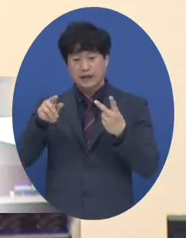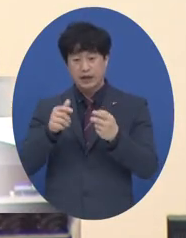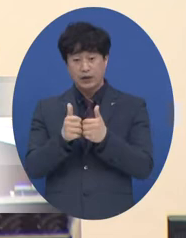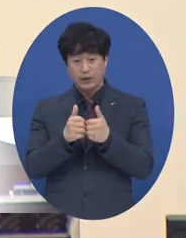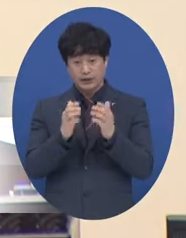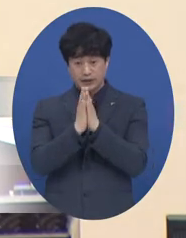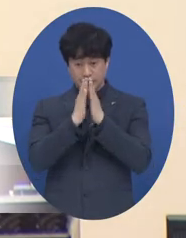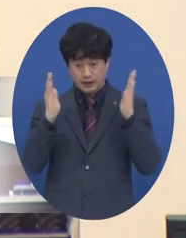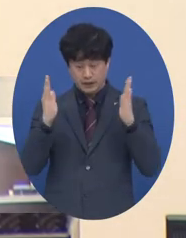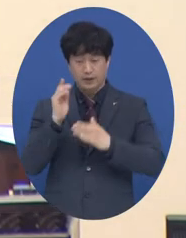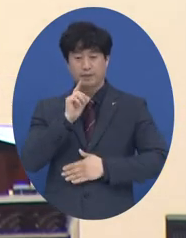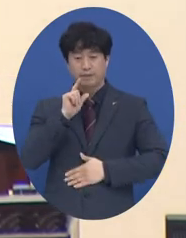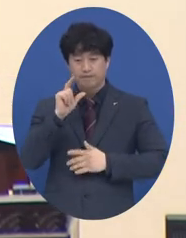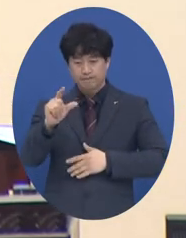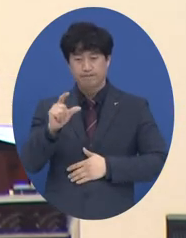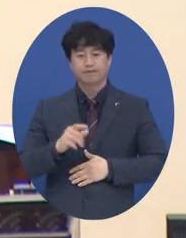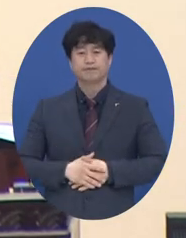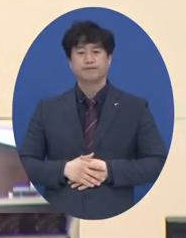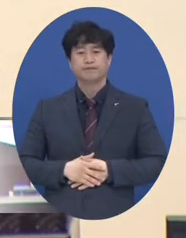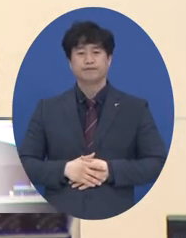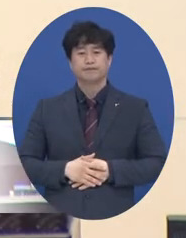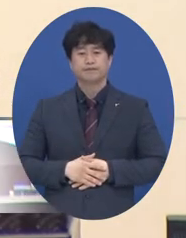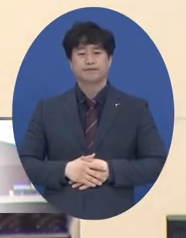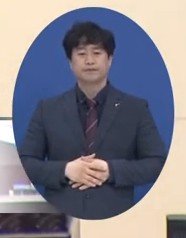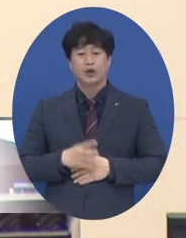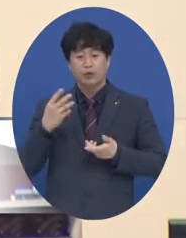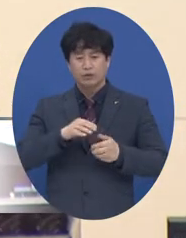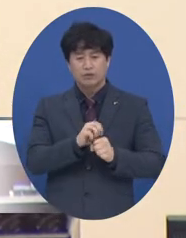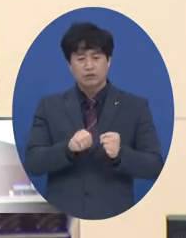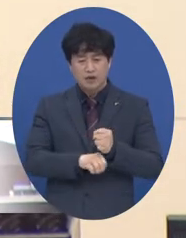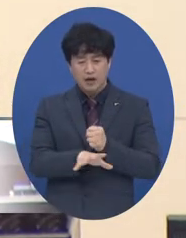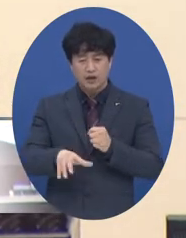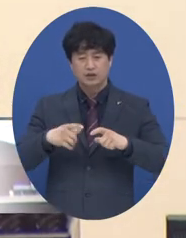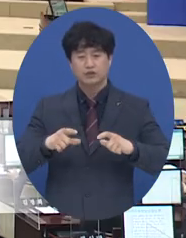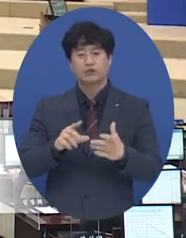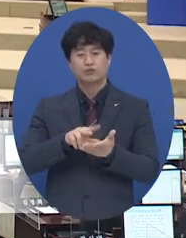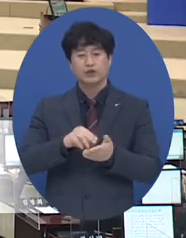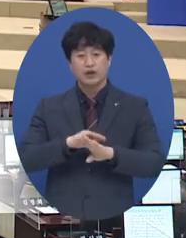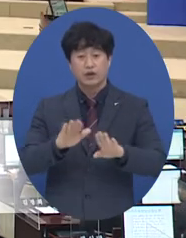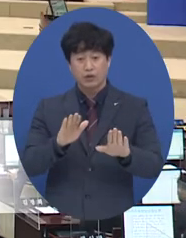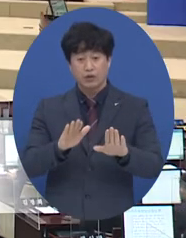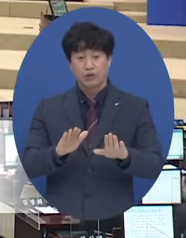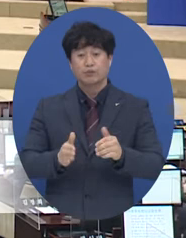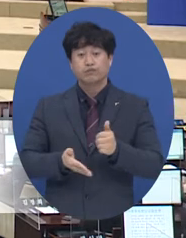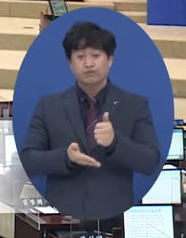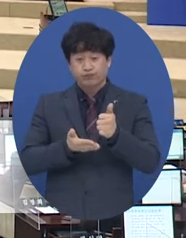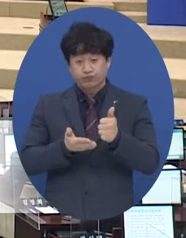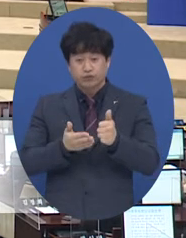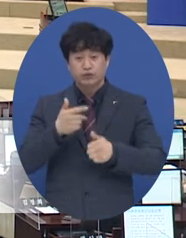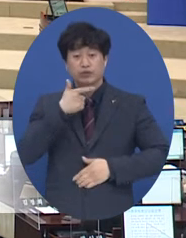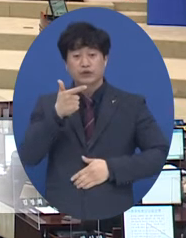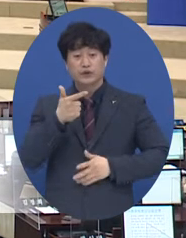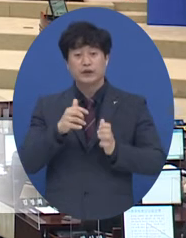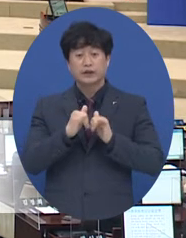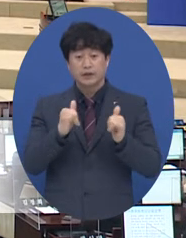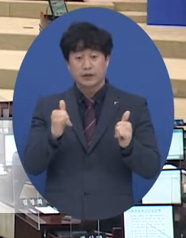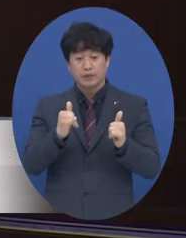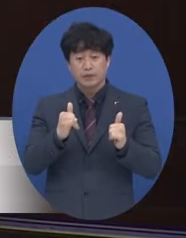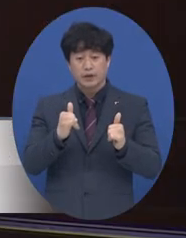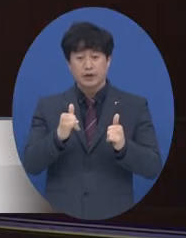본회의를 게 일하겠습니다 경기도의 다양한 지역 현안 들의 해결을 촉구하는 6명의 토 의원들이